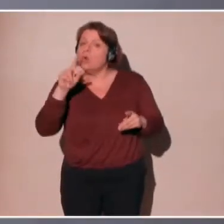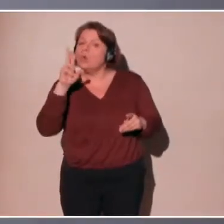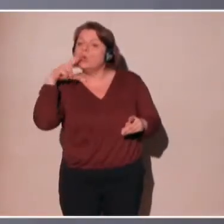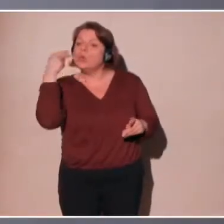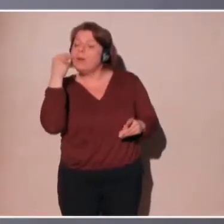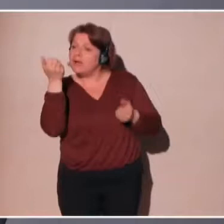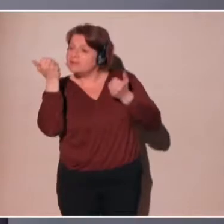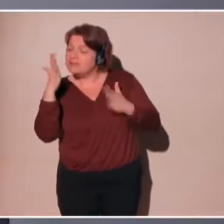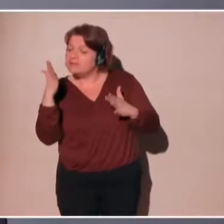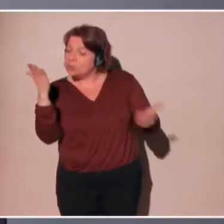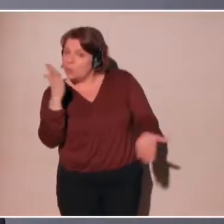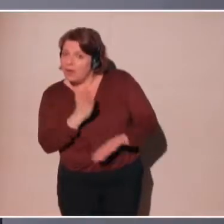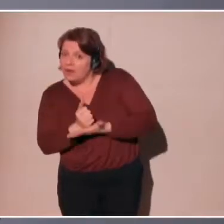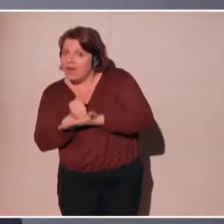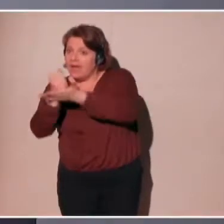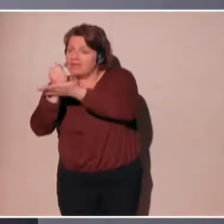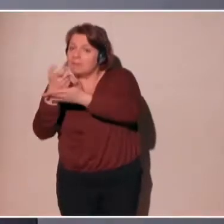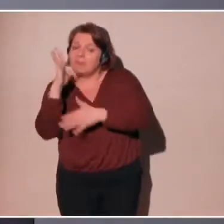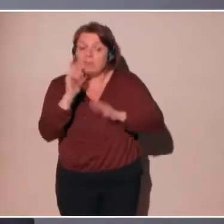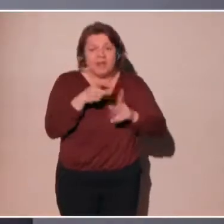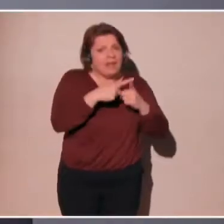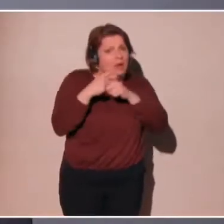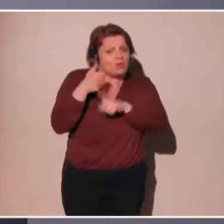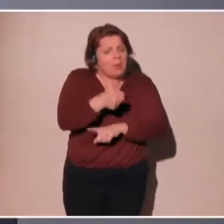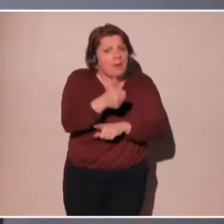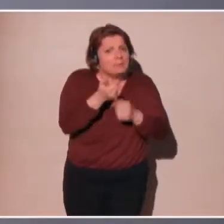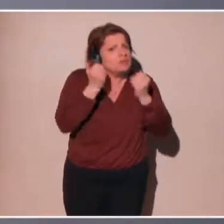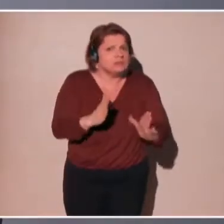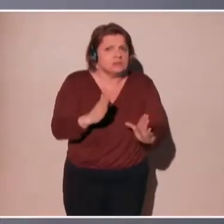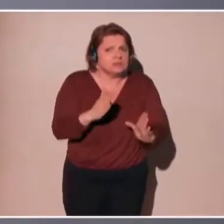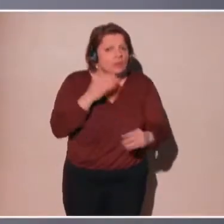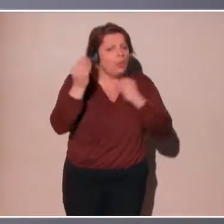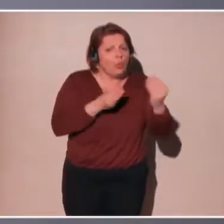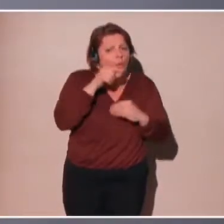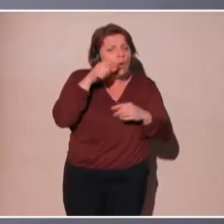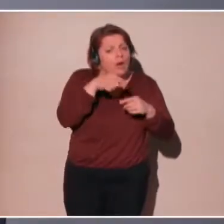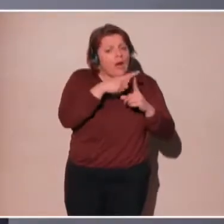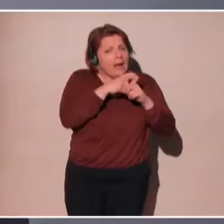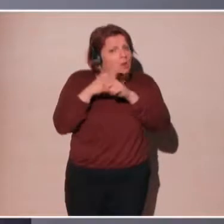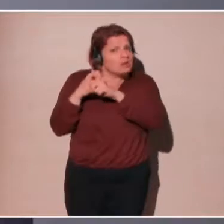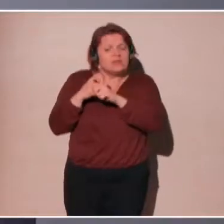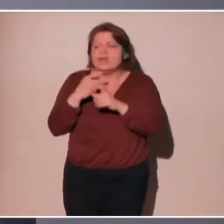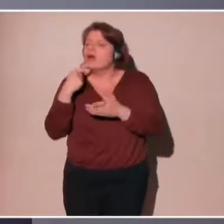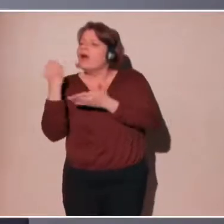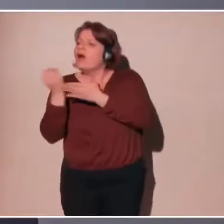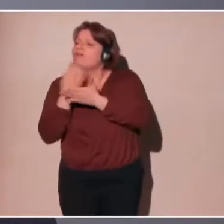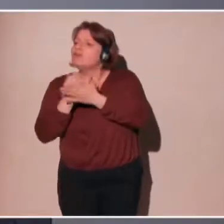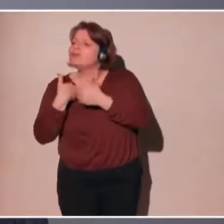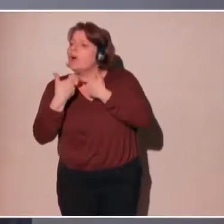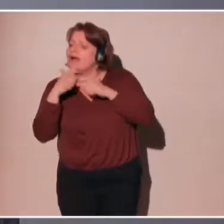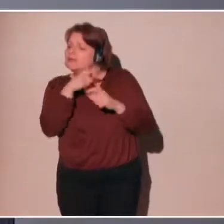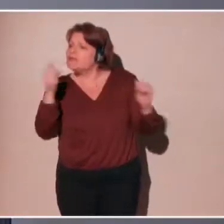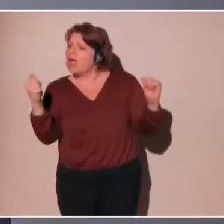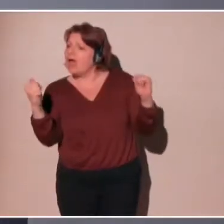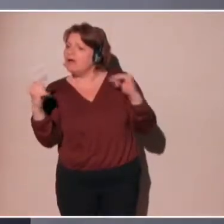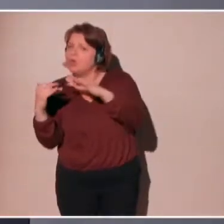vont parfois eux-mêmes en prendre des décisions. Et puis parfois, ils vont avoir des influences sur les types d'informations auxquelles j'ai accès